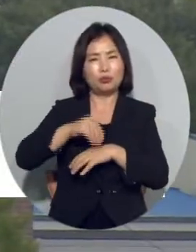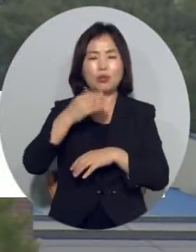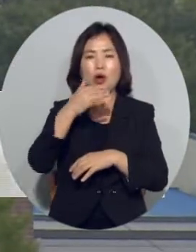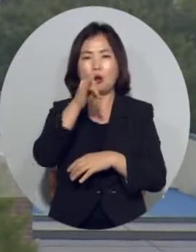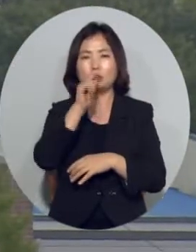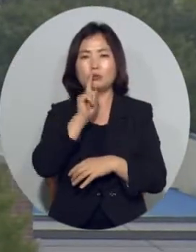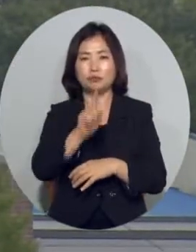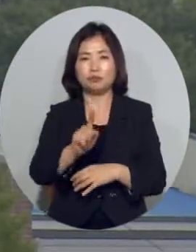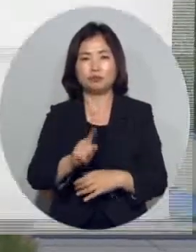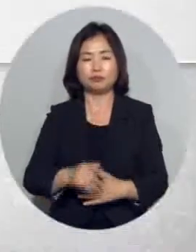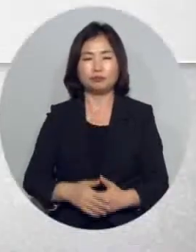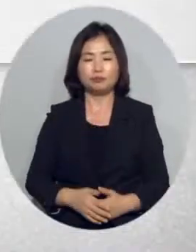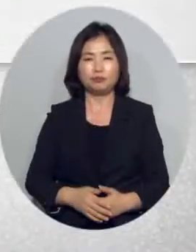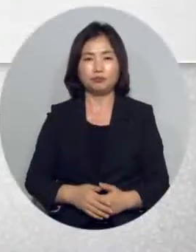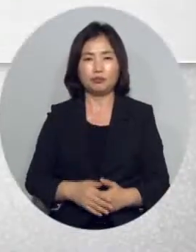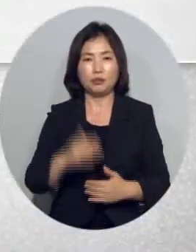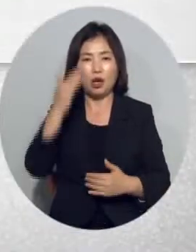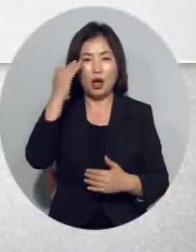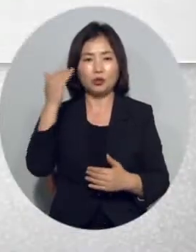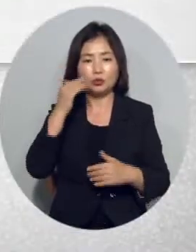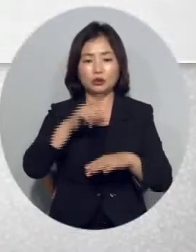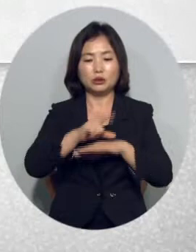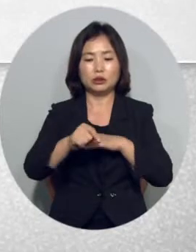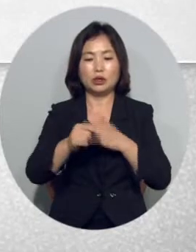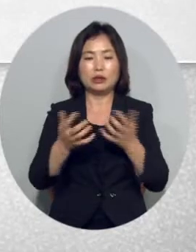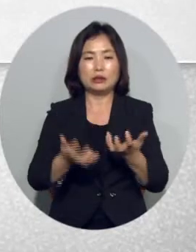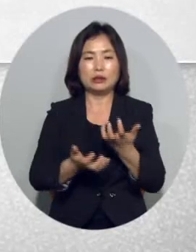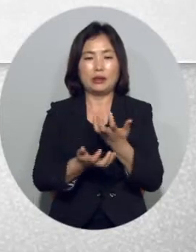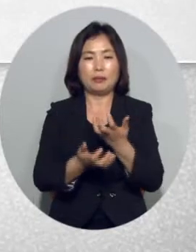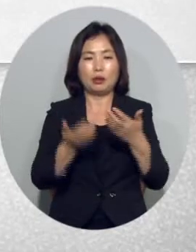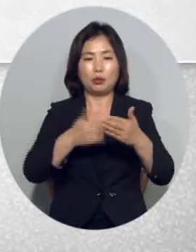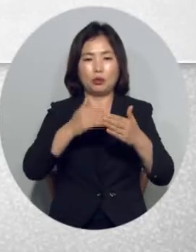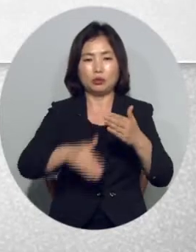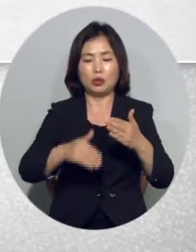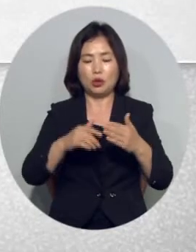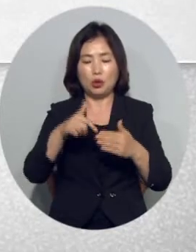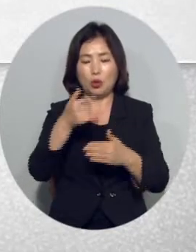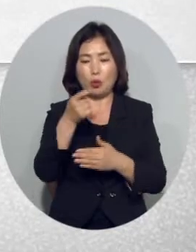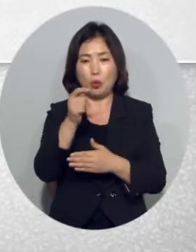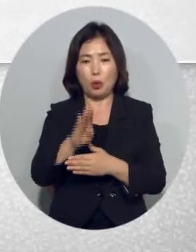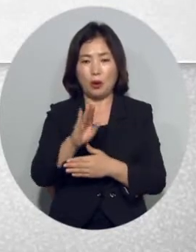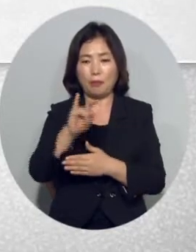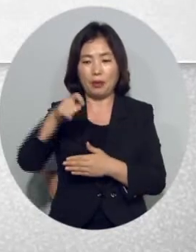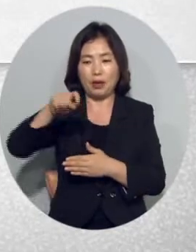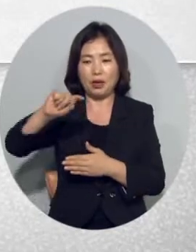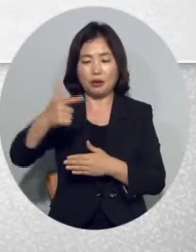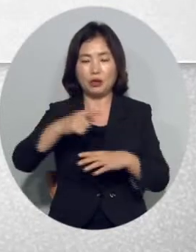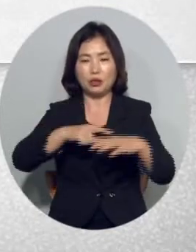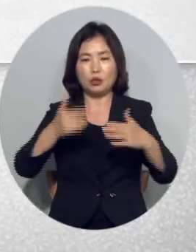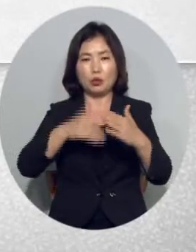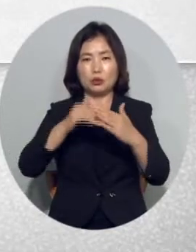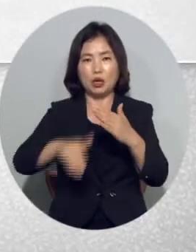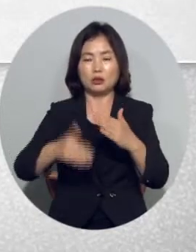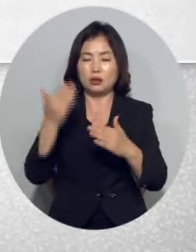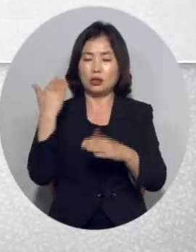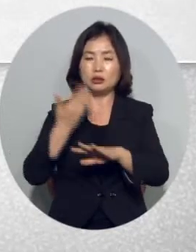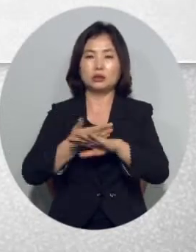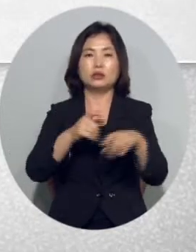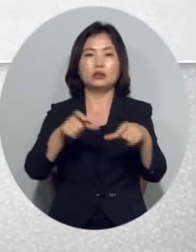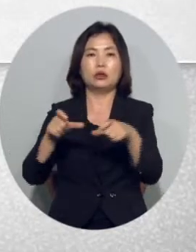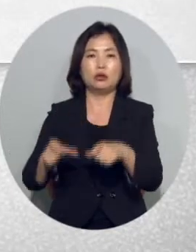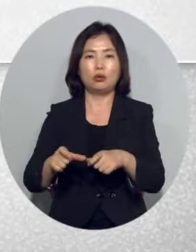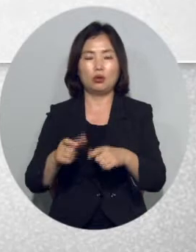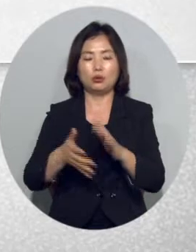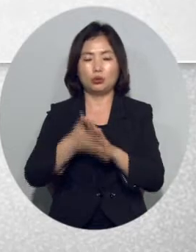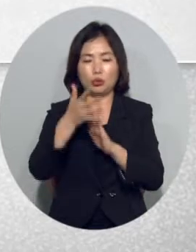것으로 보입니다 한국지역 난방공사 는 고압 때 간을 운영할 한국가스공사는 이미 다른 지역에서